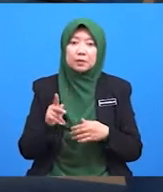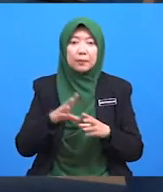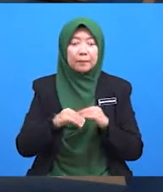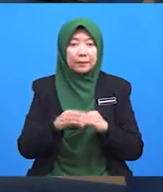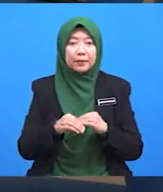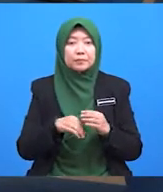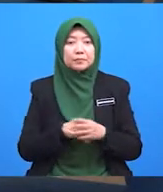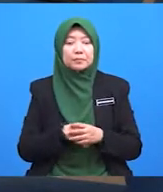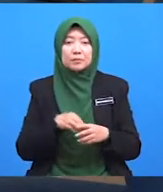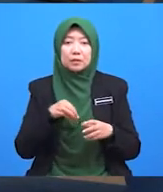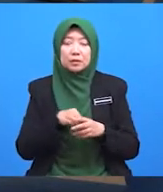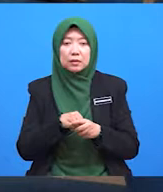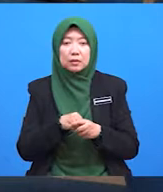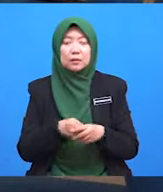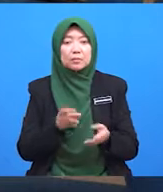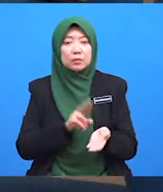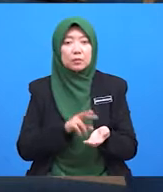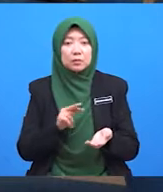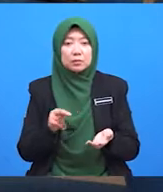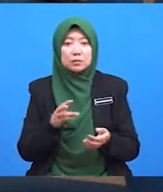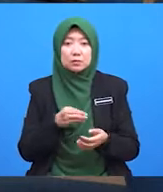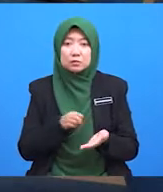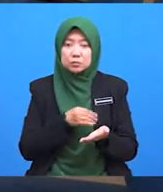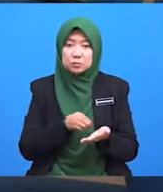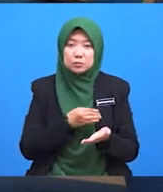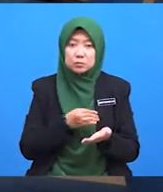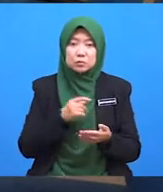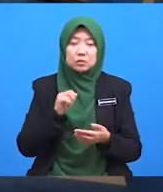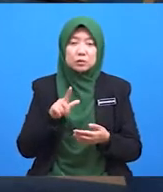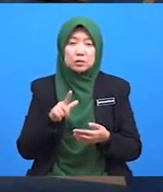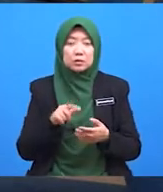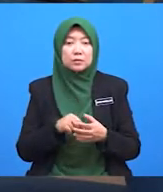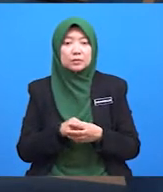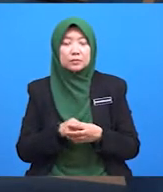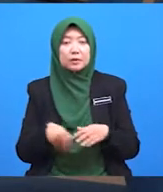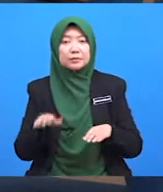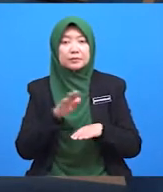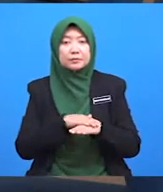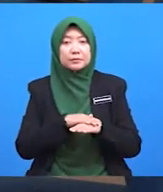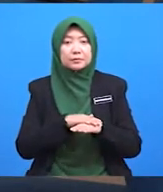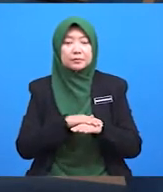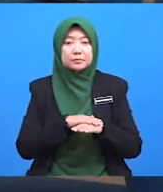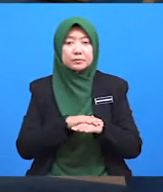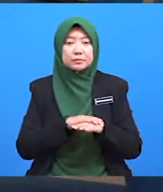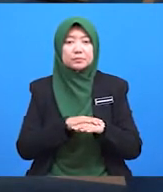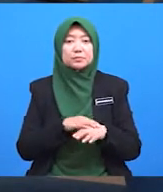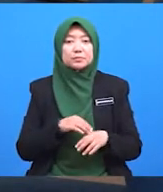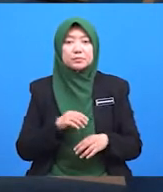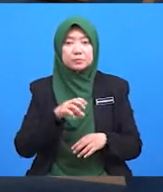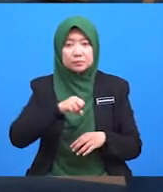atau elektrod ke dalam rawatan dan sapukan gel selulit di atas sarung atau